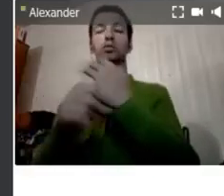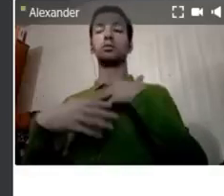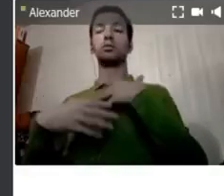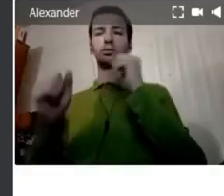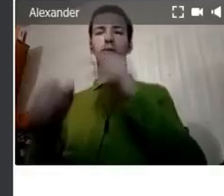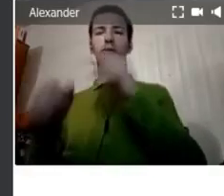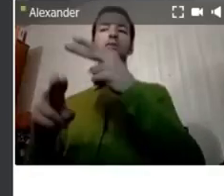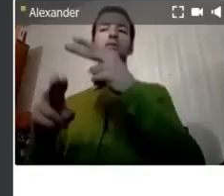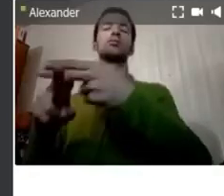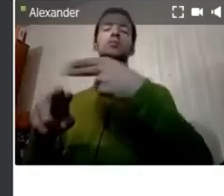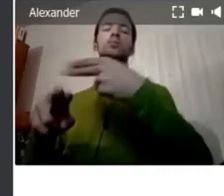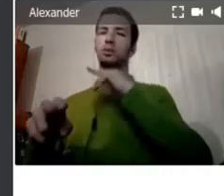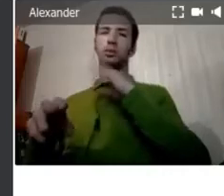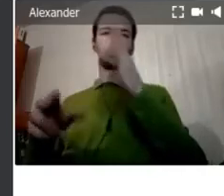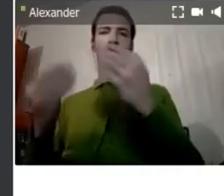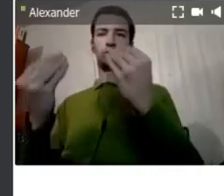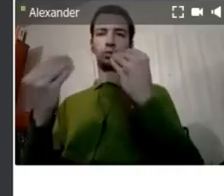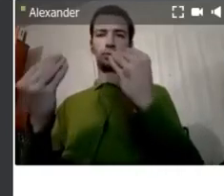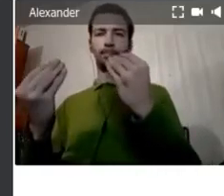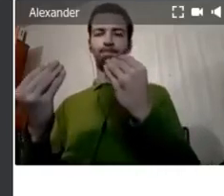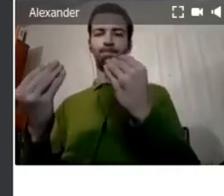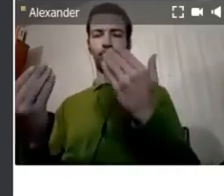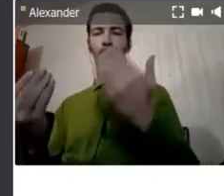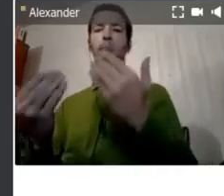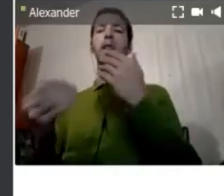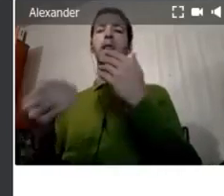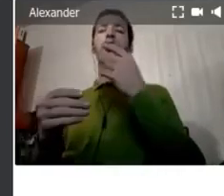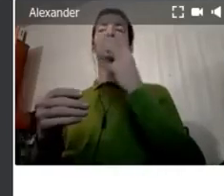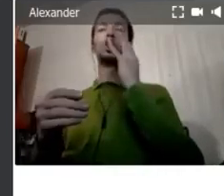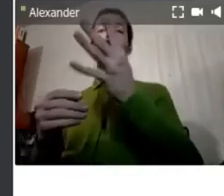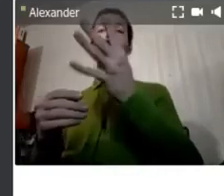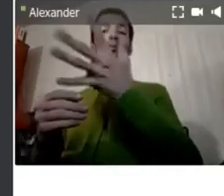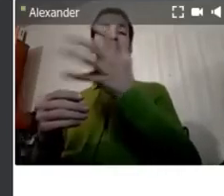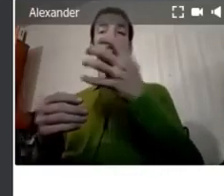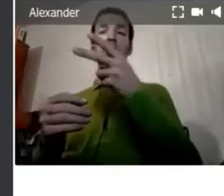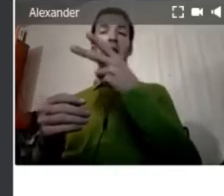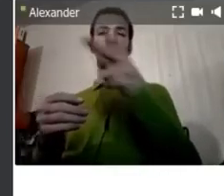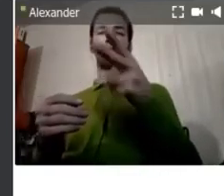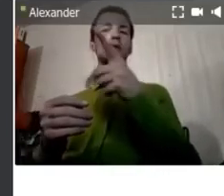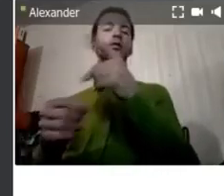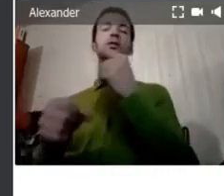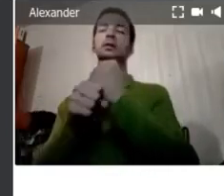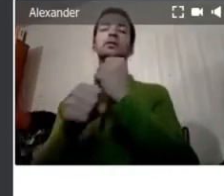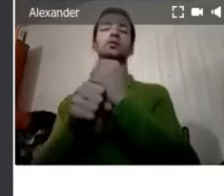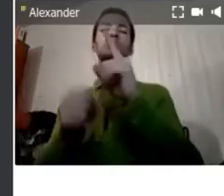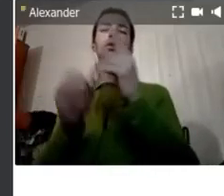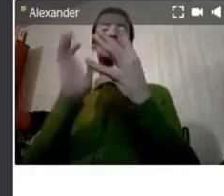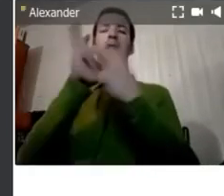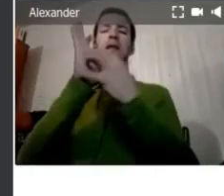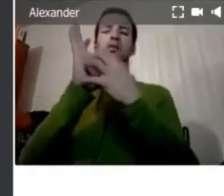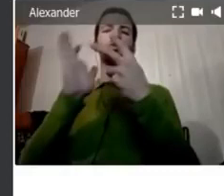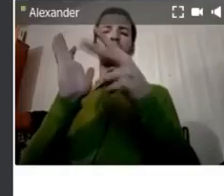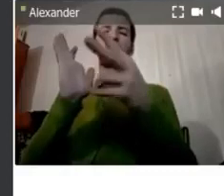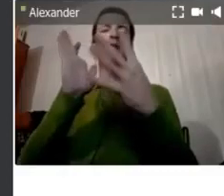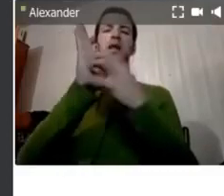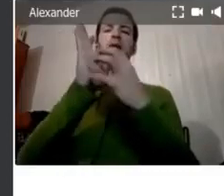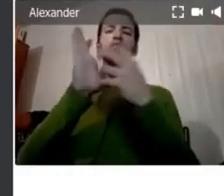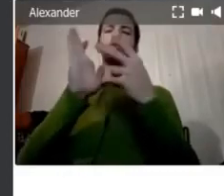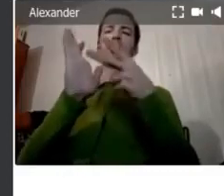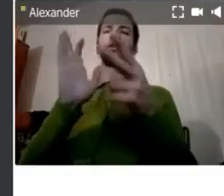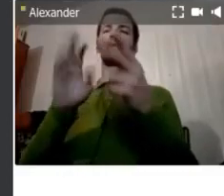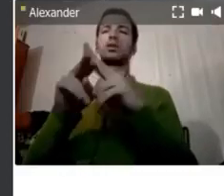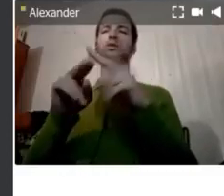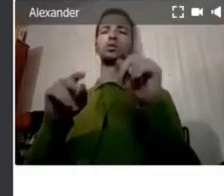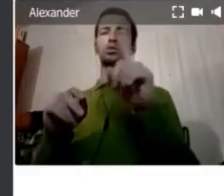я сам, собственно говоря, проанализировал и понял, что она самая выгодная и самая лучшая с точки зрения